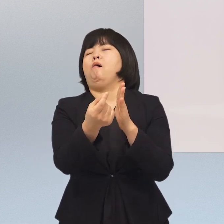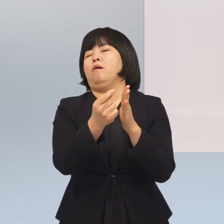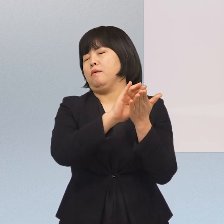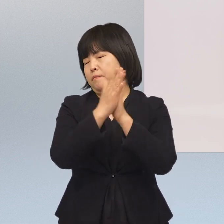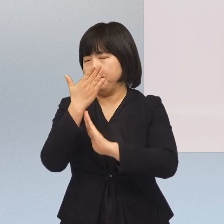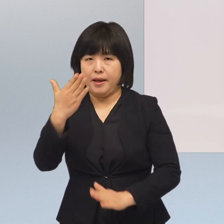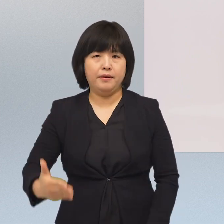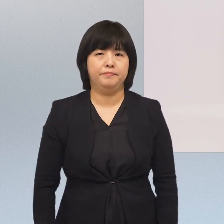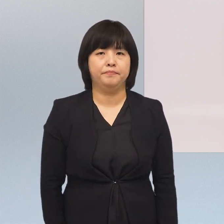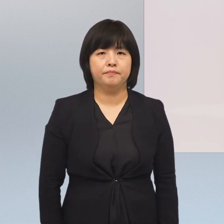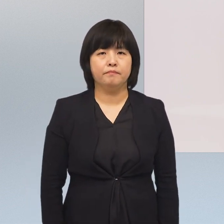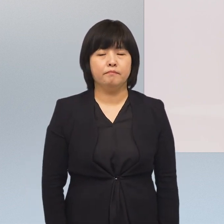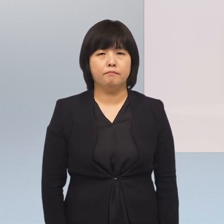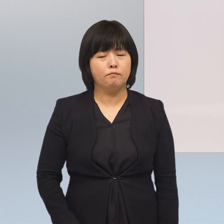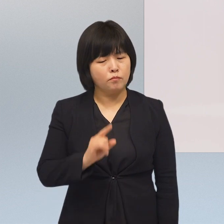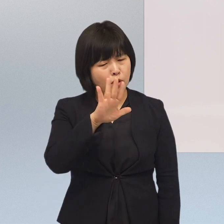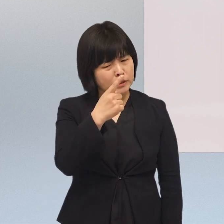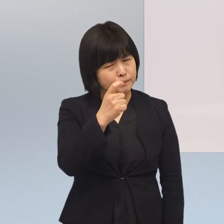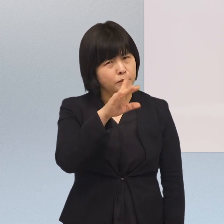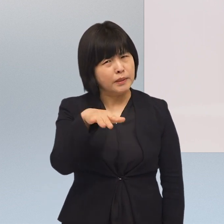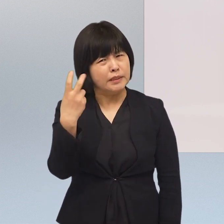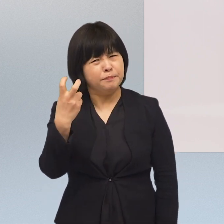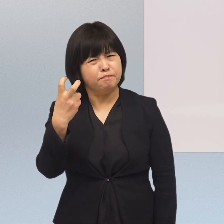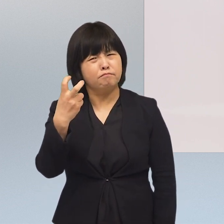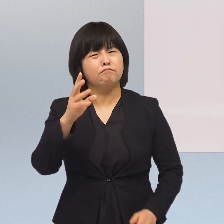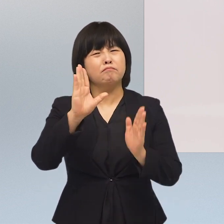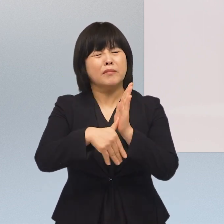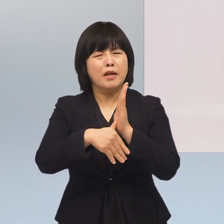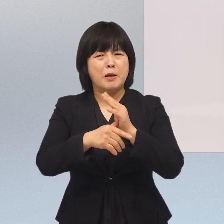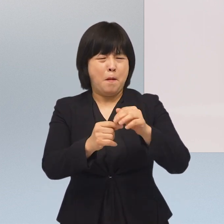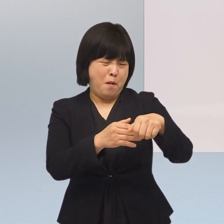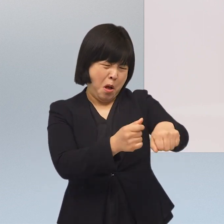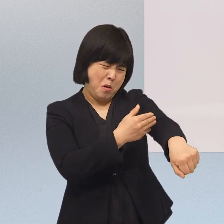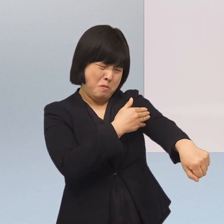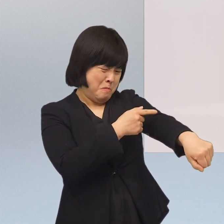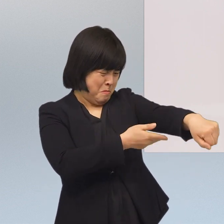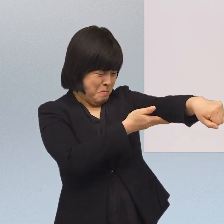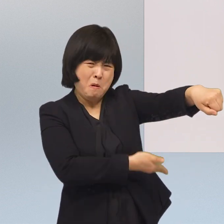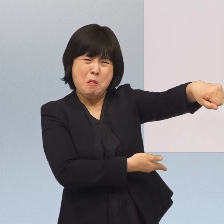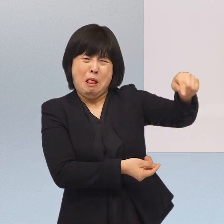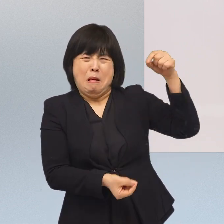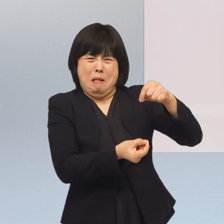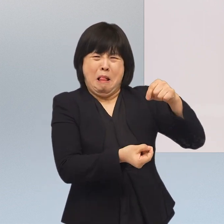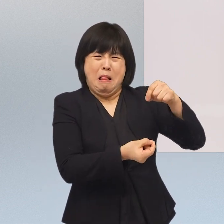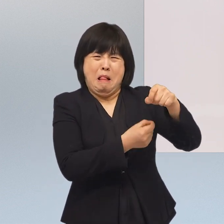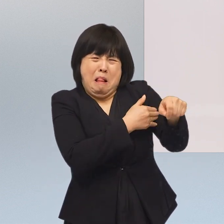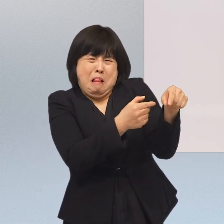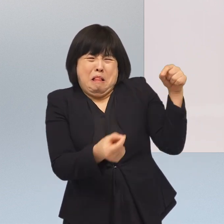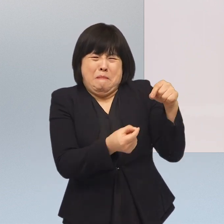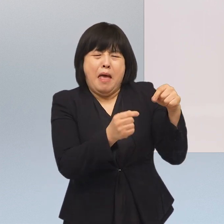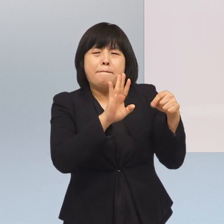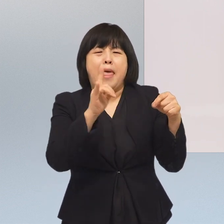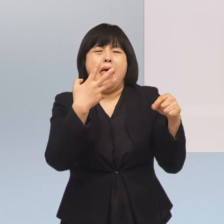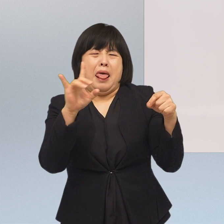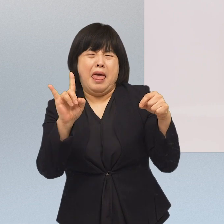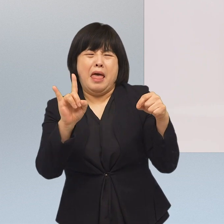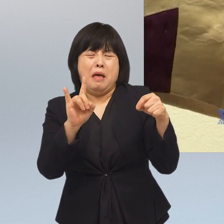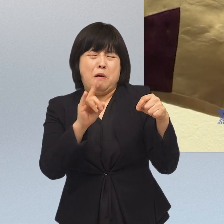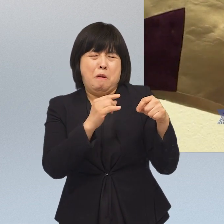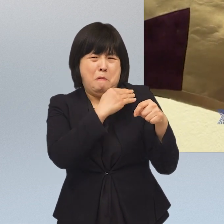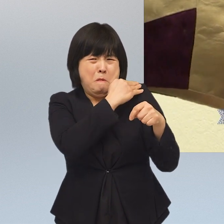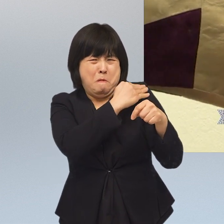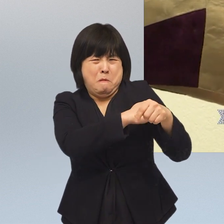한복의 변화라고 할 수가 있습니다. 그래서 1910년대, 20년대 같은 경우에는 옆길이가 굉장히 짧아요. 여기가 이 길이가 굉장히